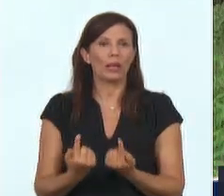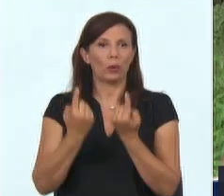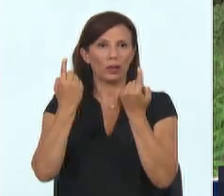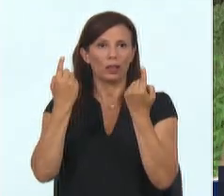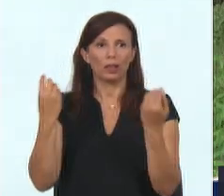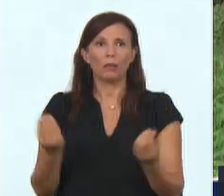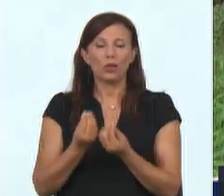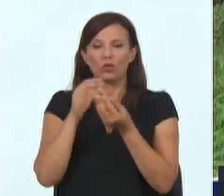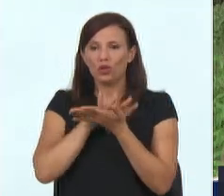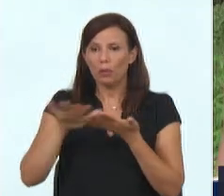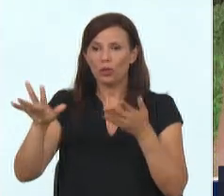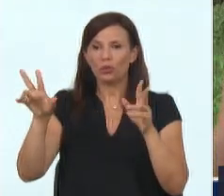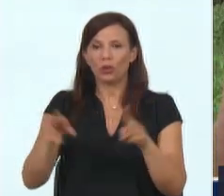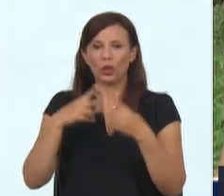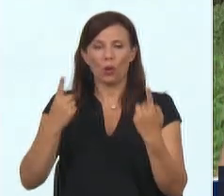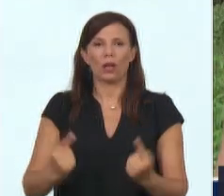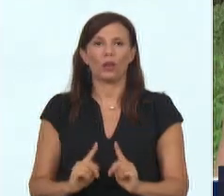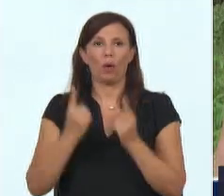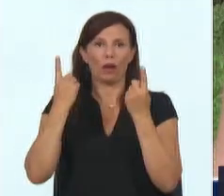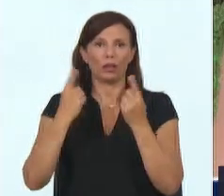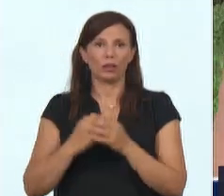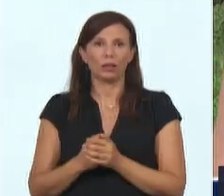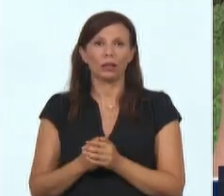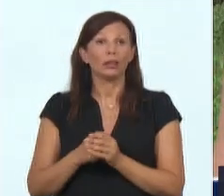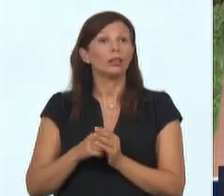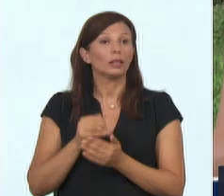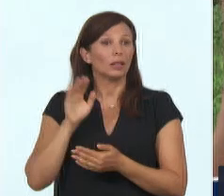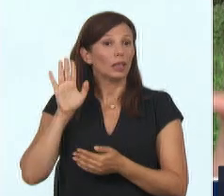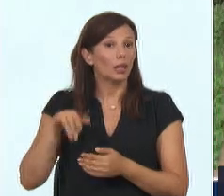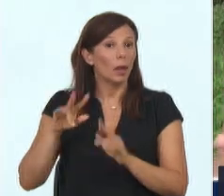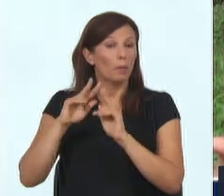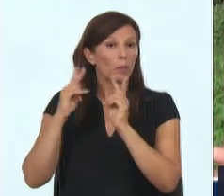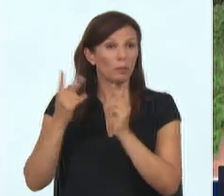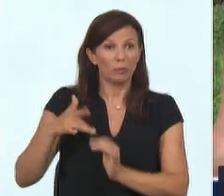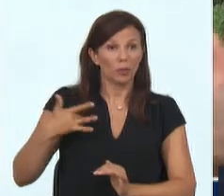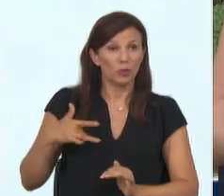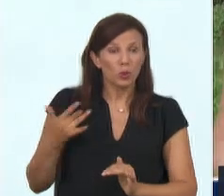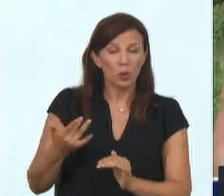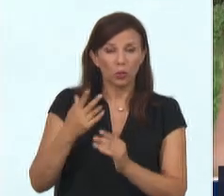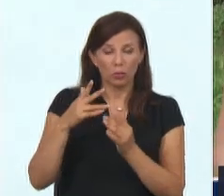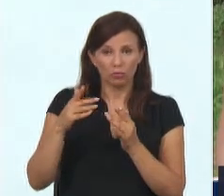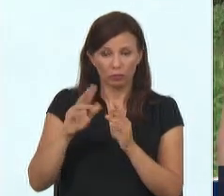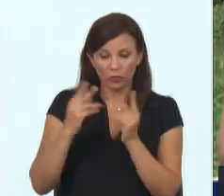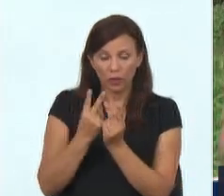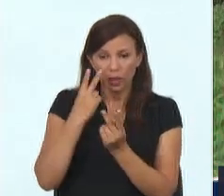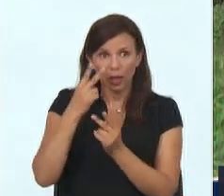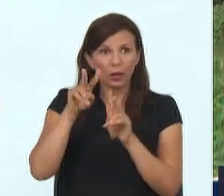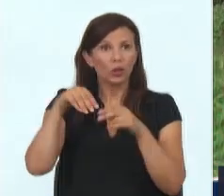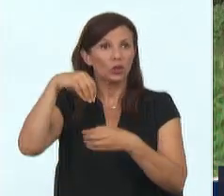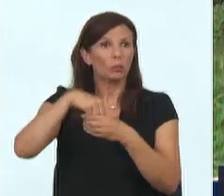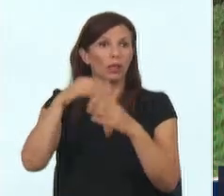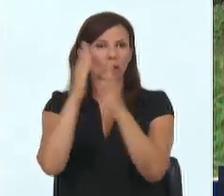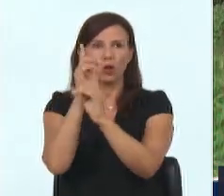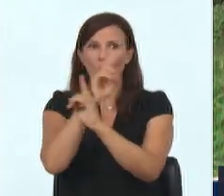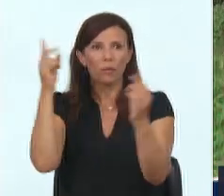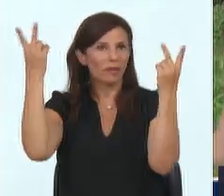משהו שפשוט לא יכול לקרות. וגם שכבר ראינו בקבוצות שיש מחבלים, וכאילו, אתה יודע שיש מחבלים ביישוב, אבל אתה לא מבין את